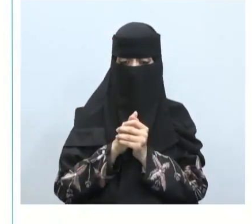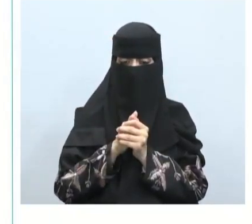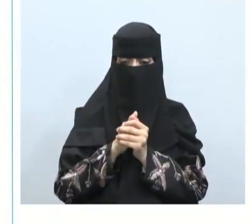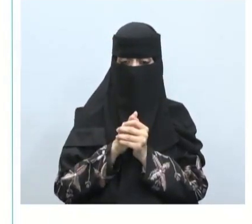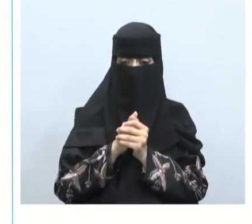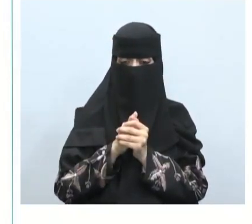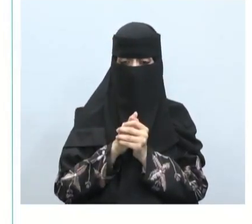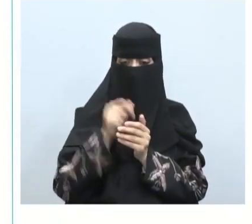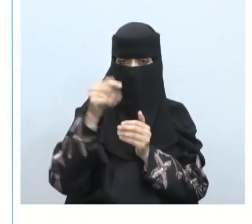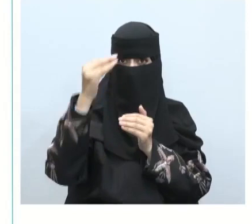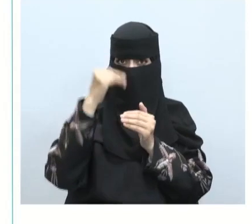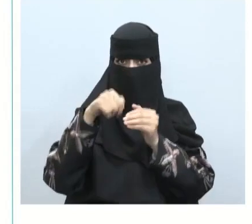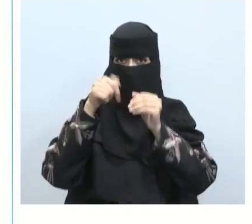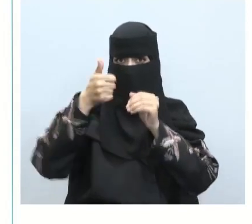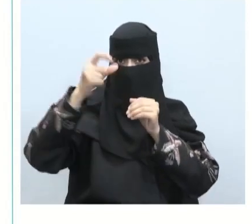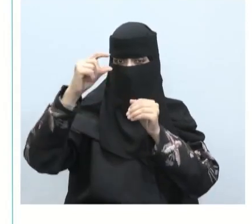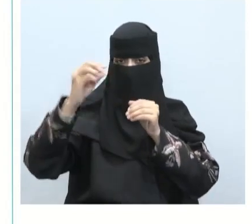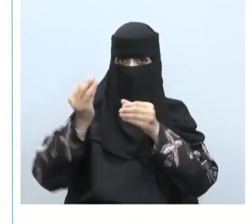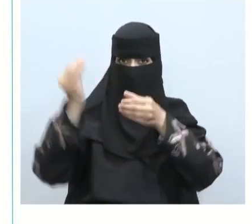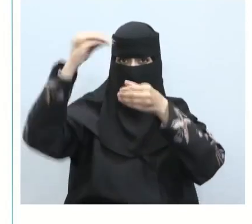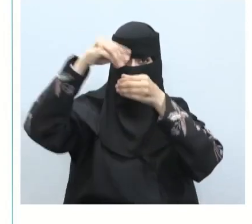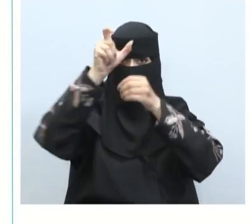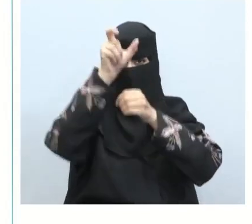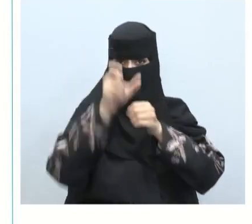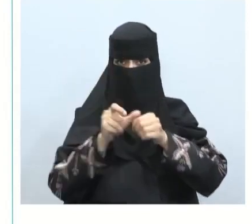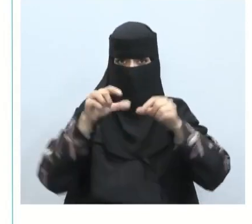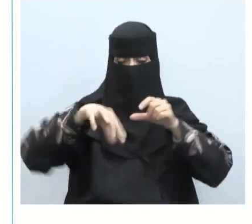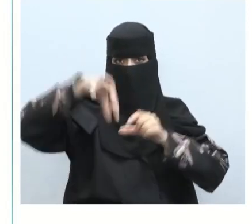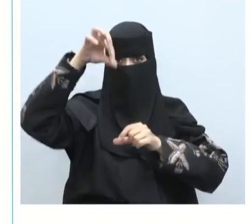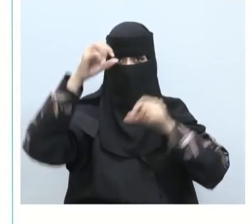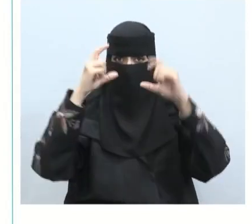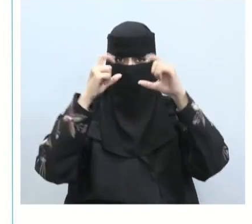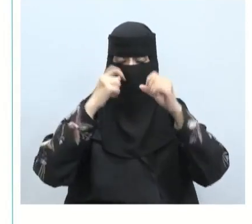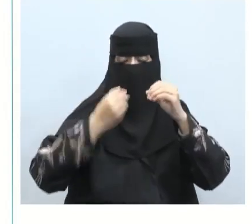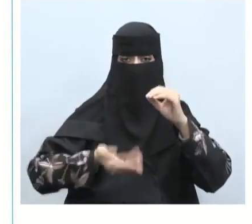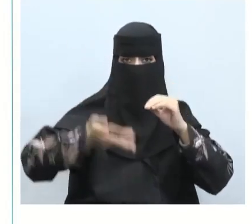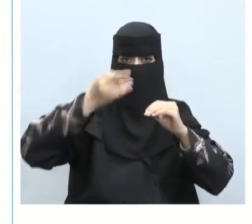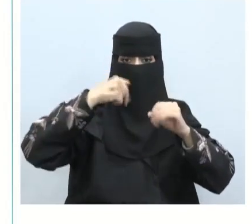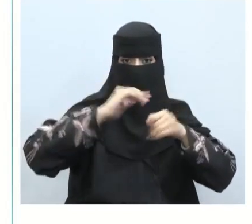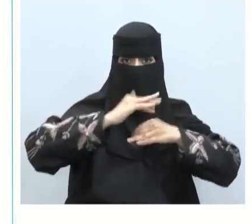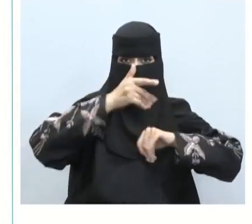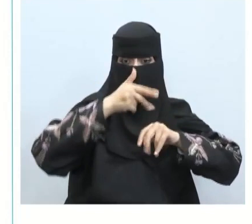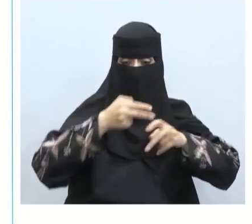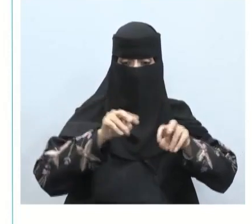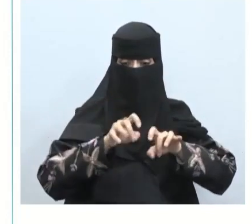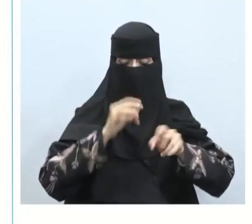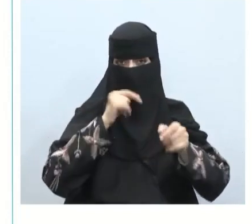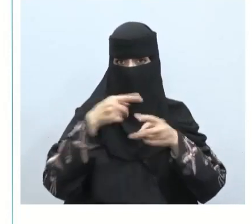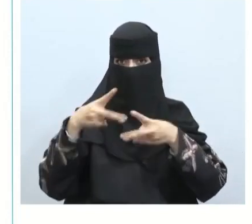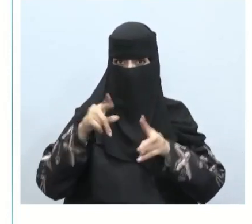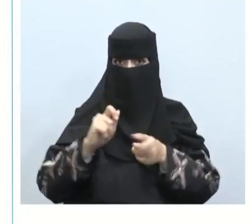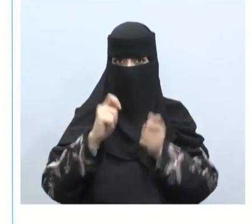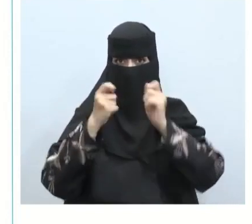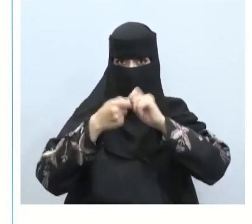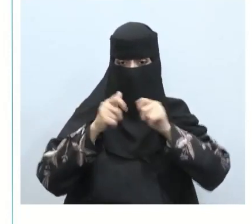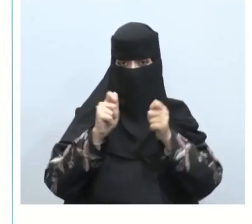لفتحه ثم من قائمه ادراج اختر صوره ورفع من الكمبيوتر ثم فتح عدل